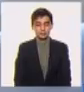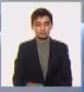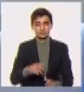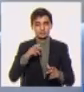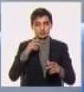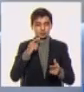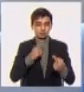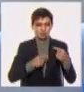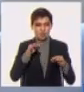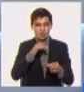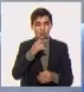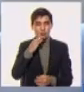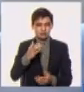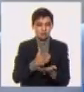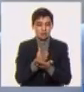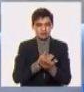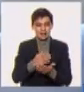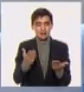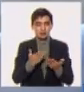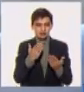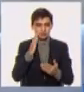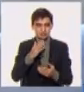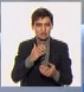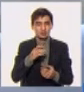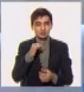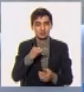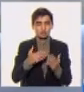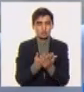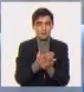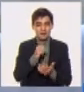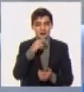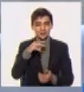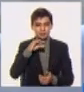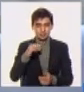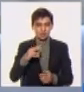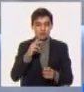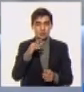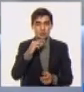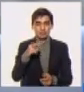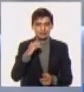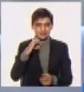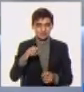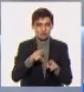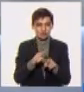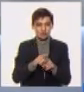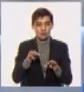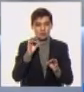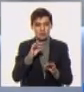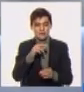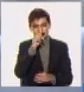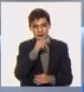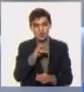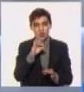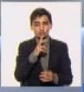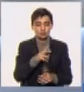Судиться с госорганами станет легче. В новом административном процедурно-процессуальном кодексе появится понятие «презумпция